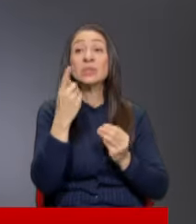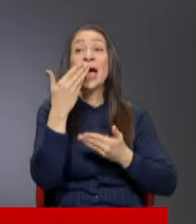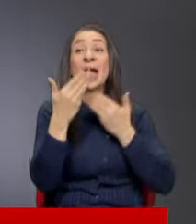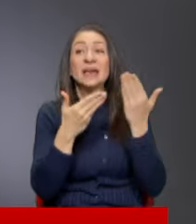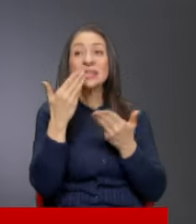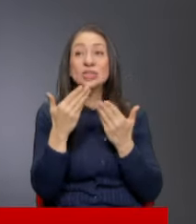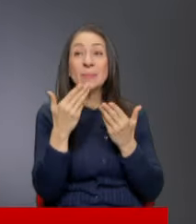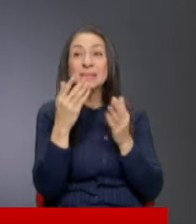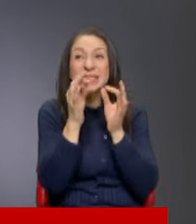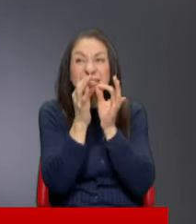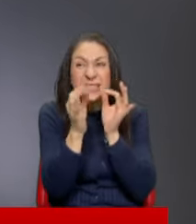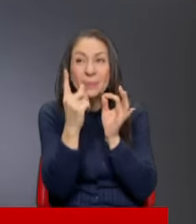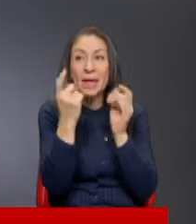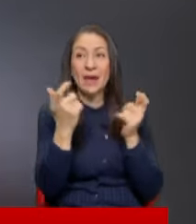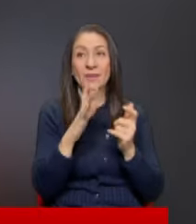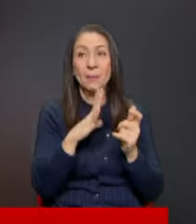anlay